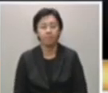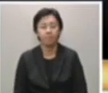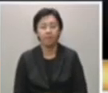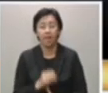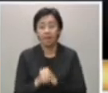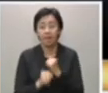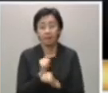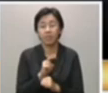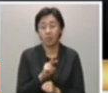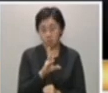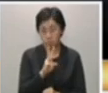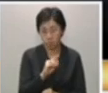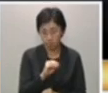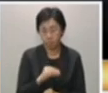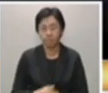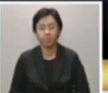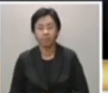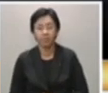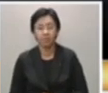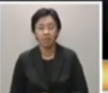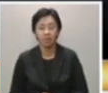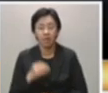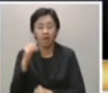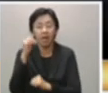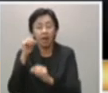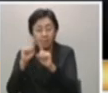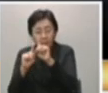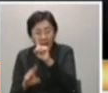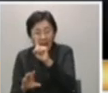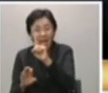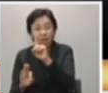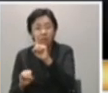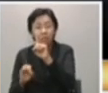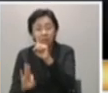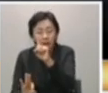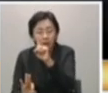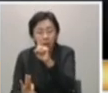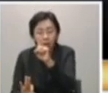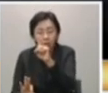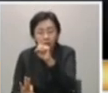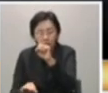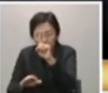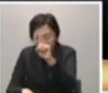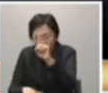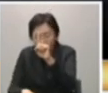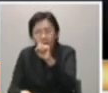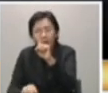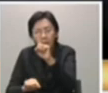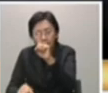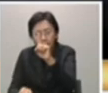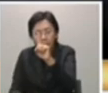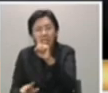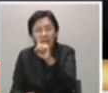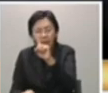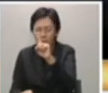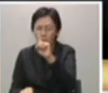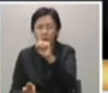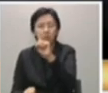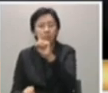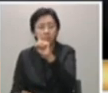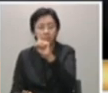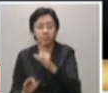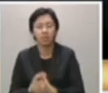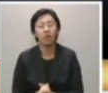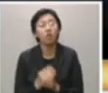ในปี2560กลับกลายมาอยู่ที่อันดับ99ถอยล่นลงไป3ตำแหน่งอันนี้